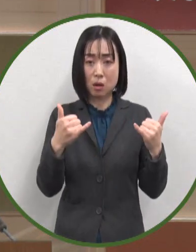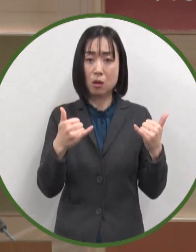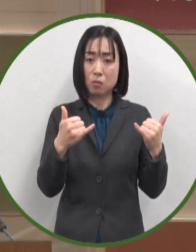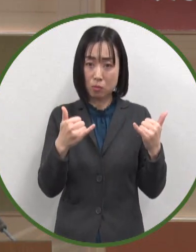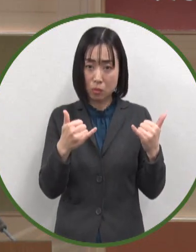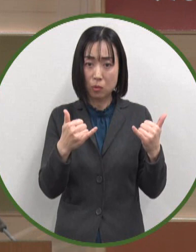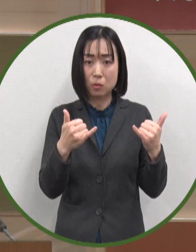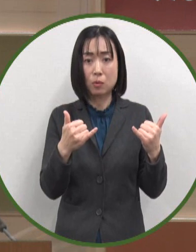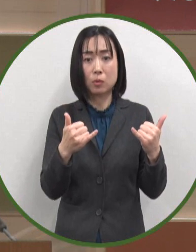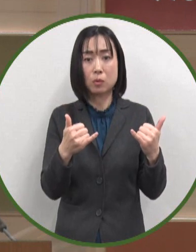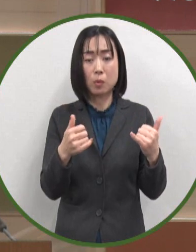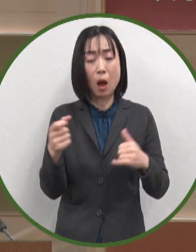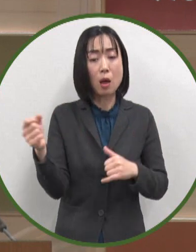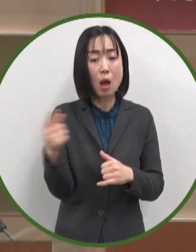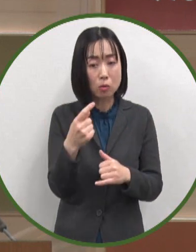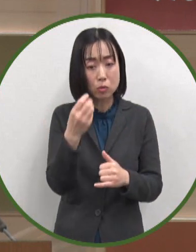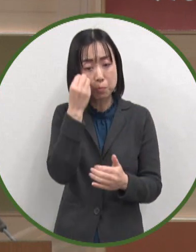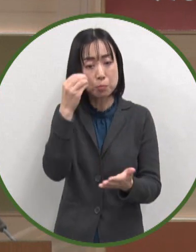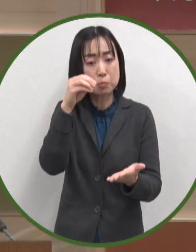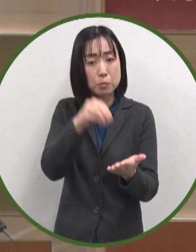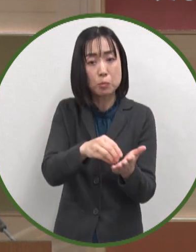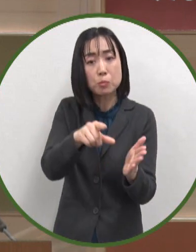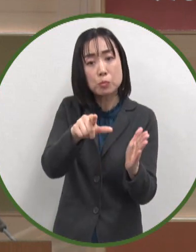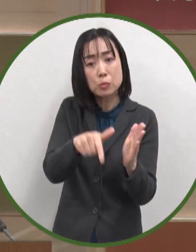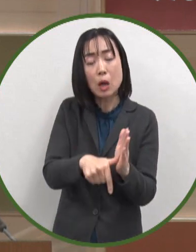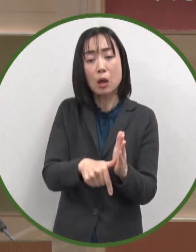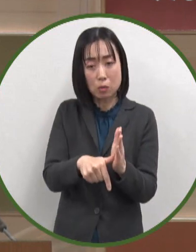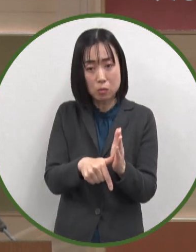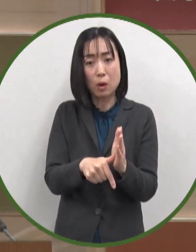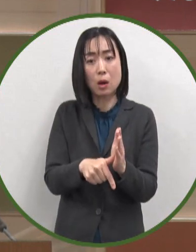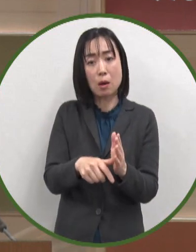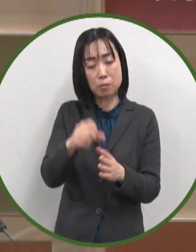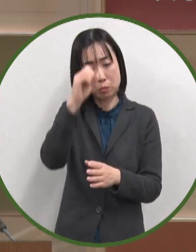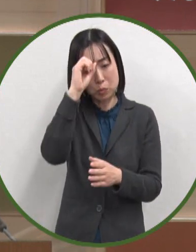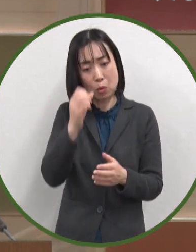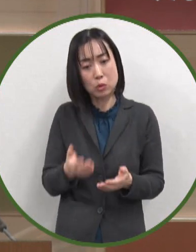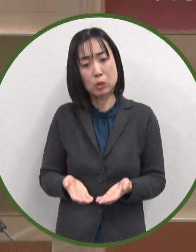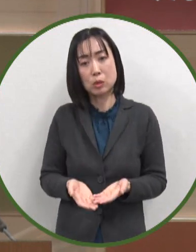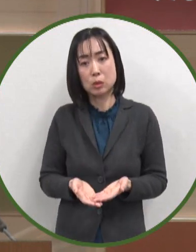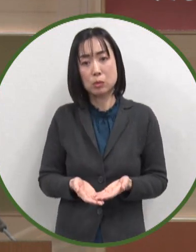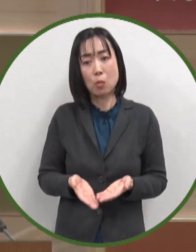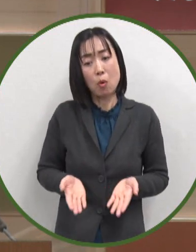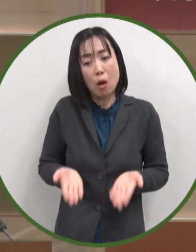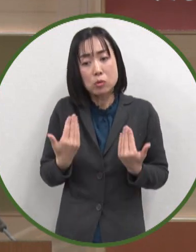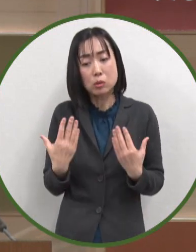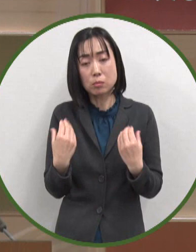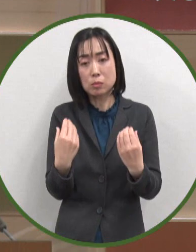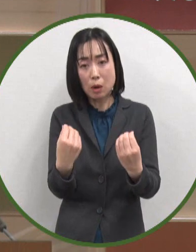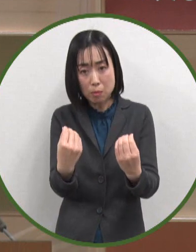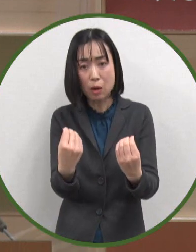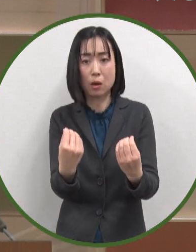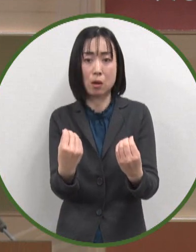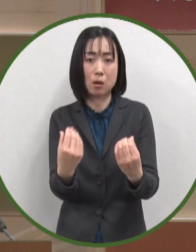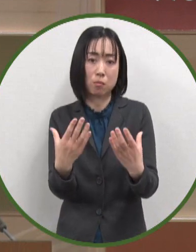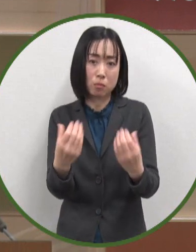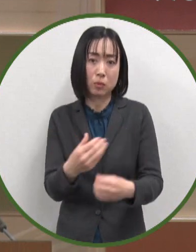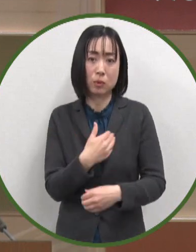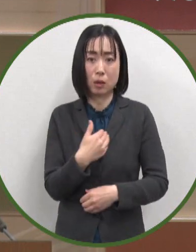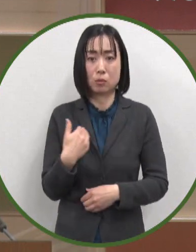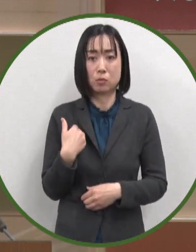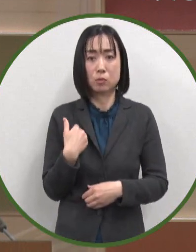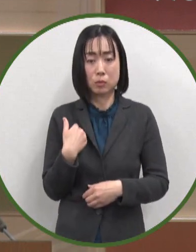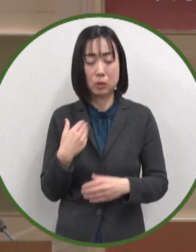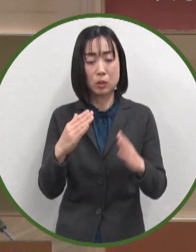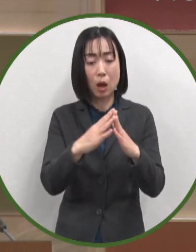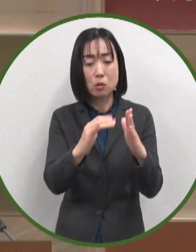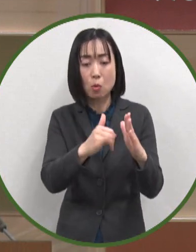療や宿泊療養への移行によって重症化の回避や家庭の感染拡大の回避につ